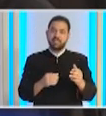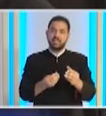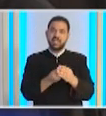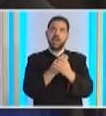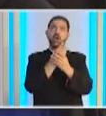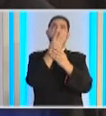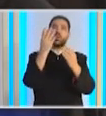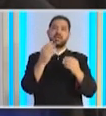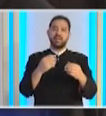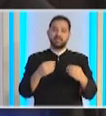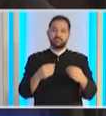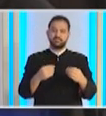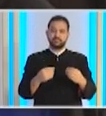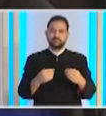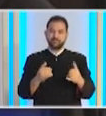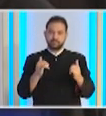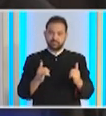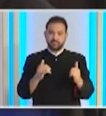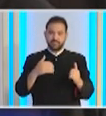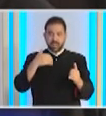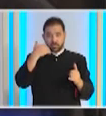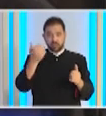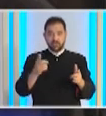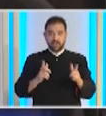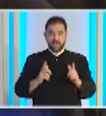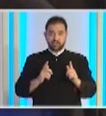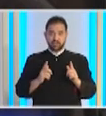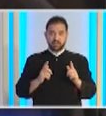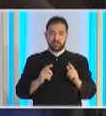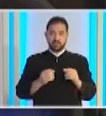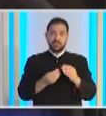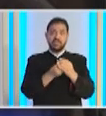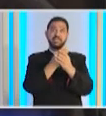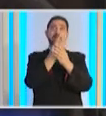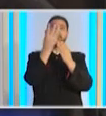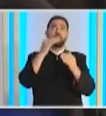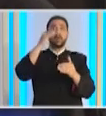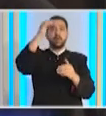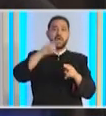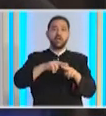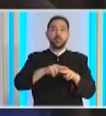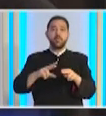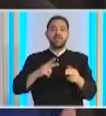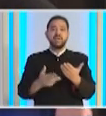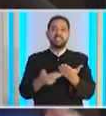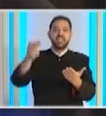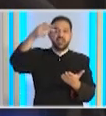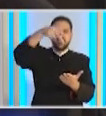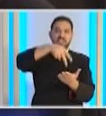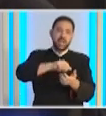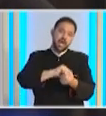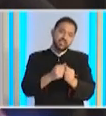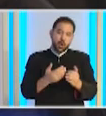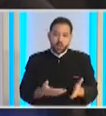de înnoire, de primenire, atunci când așteptăm sărbători așa de mari cum este cea Învierii, dar și